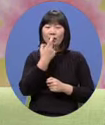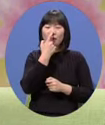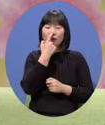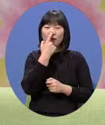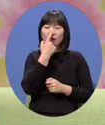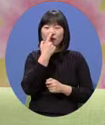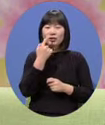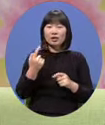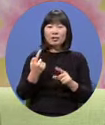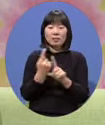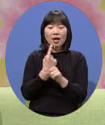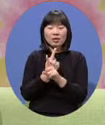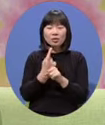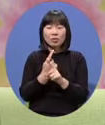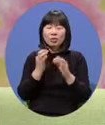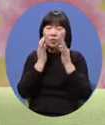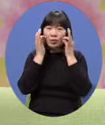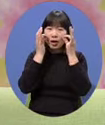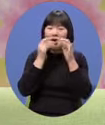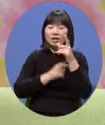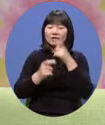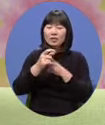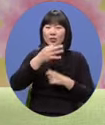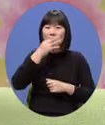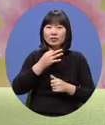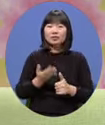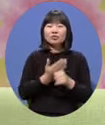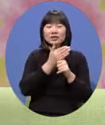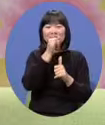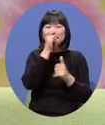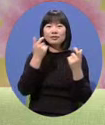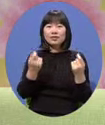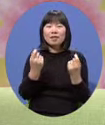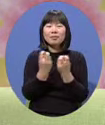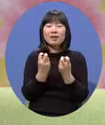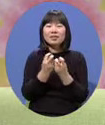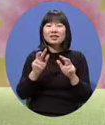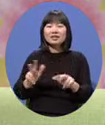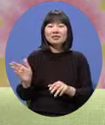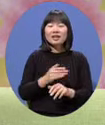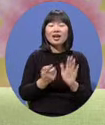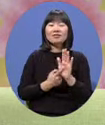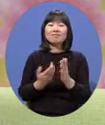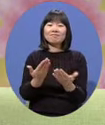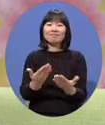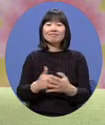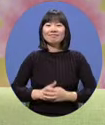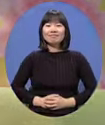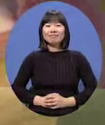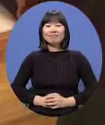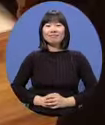배우고 잡으면 좀 더 효과적으로 아이를 훈육할 수 있지 않을까요? 그 방법을 지금 알려드리겠습니다.